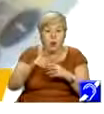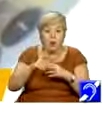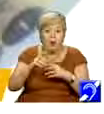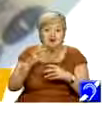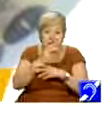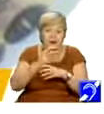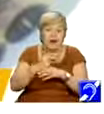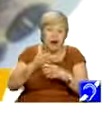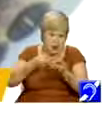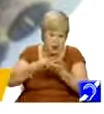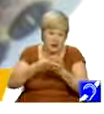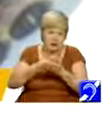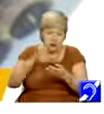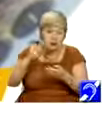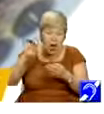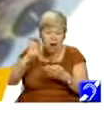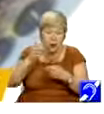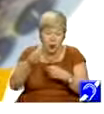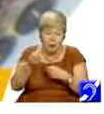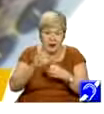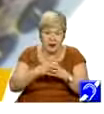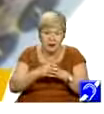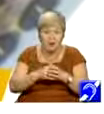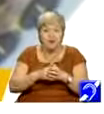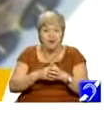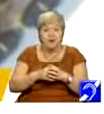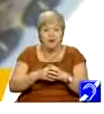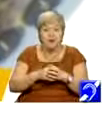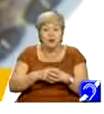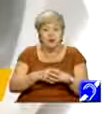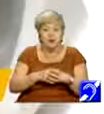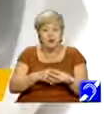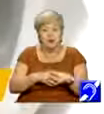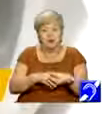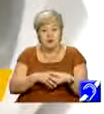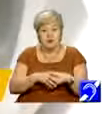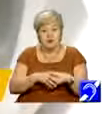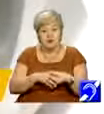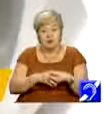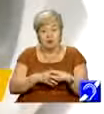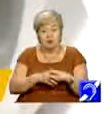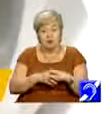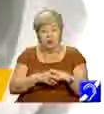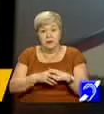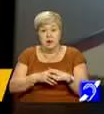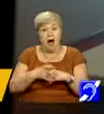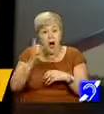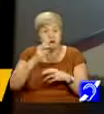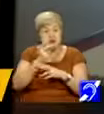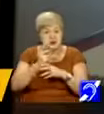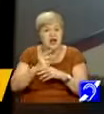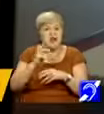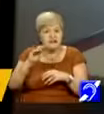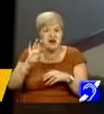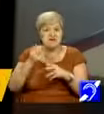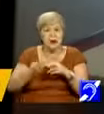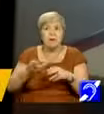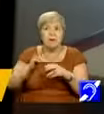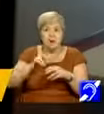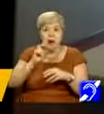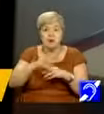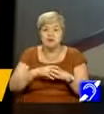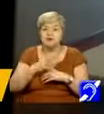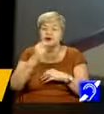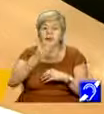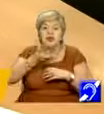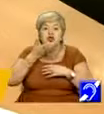la țările baltice, toate au o inflație semnificativ mai mare decât România, dar e vorba și de